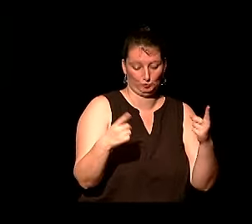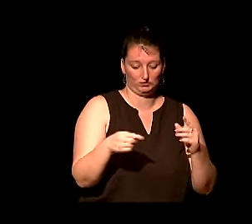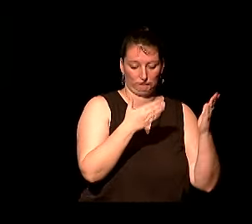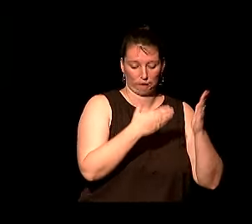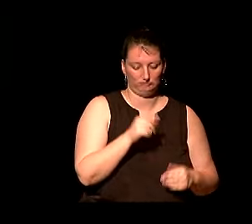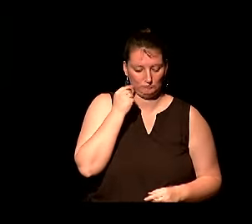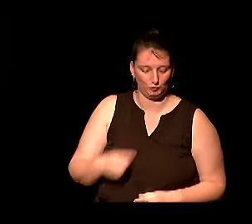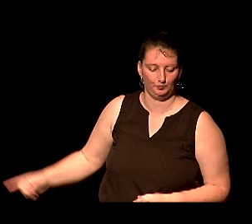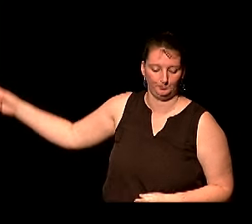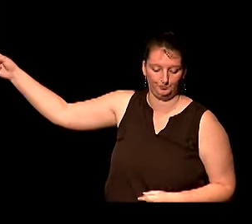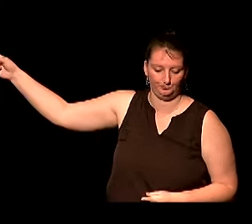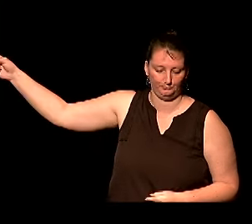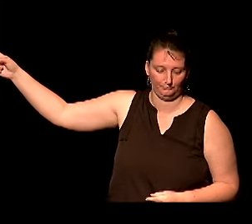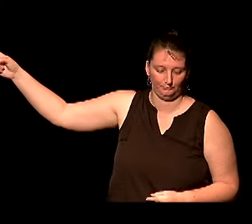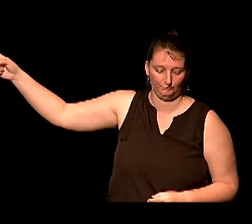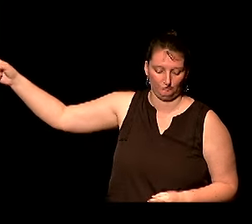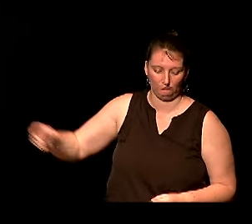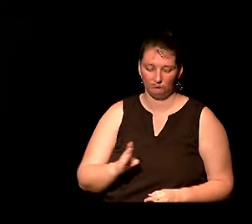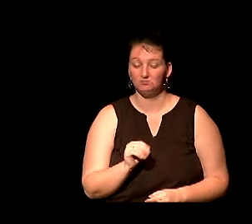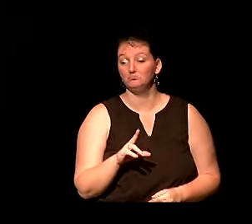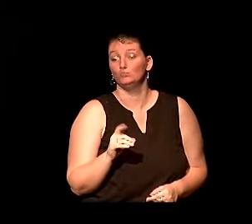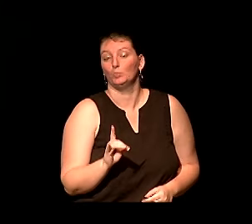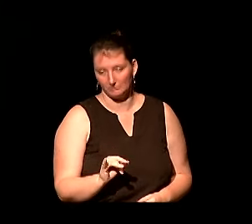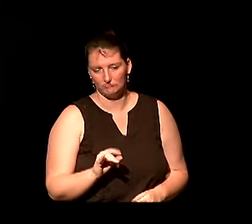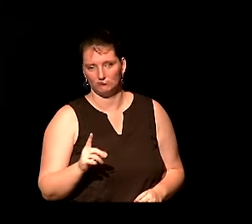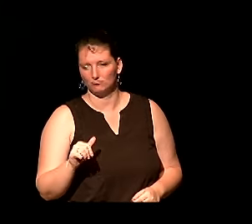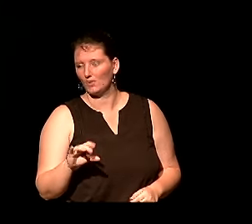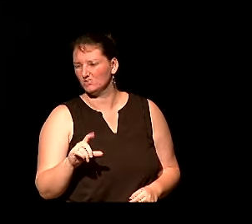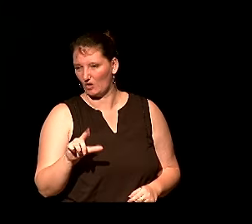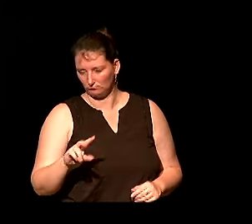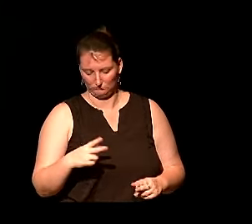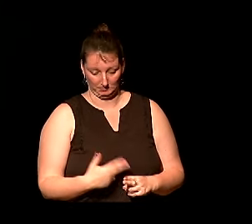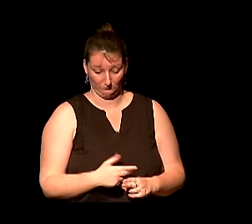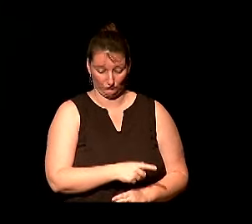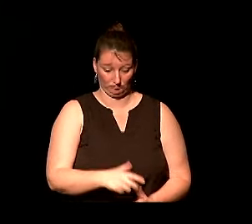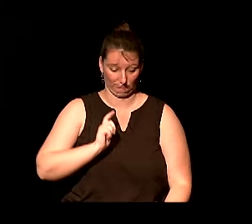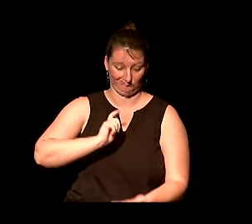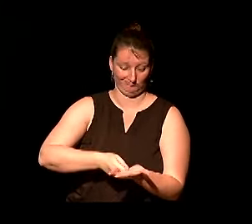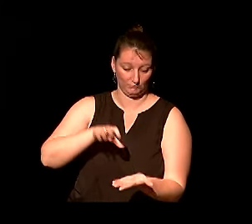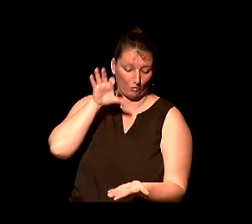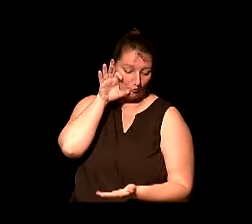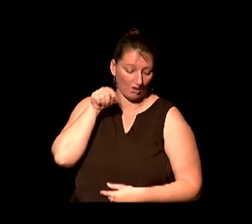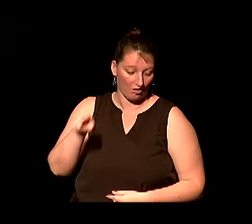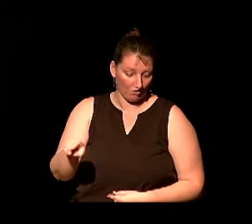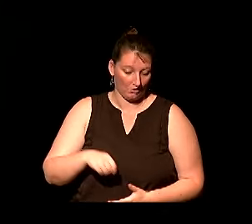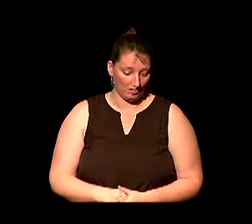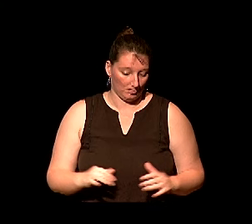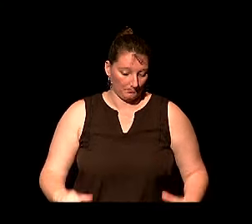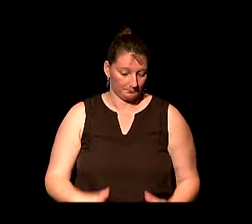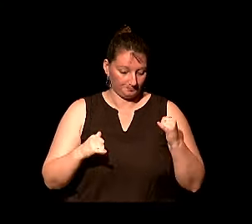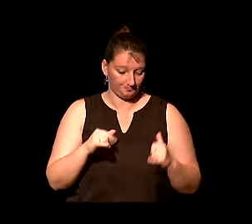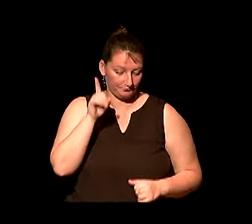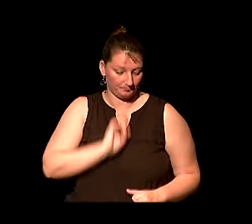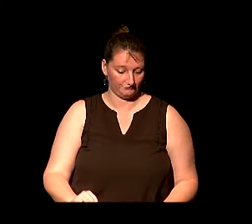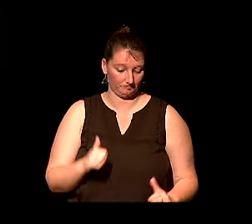Silva, qu'on surnomme Buddy de Silva, et qui va avoir acheté ce Renoir, Young Girl Blessing, qui était dans la collection de